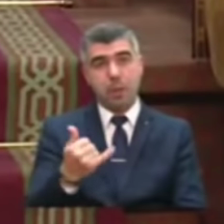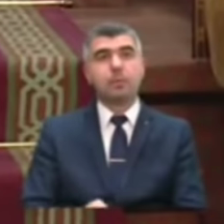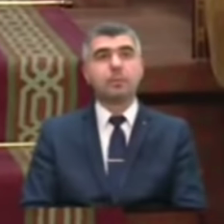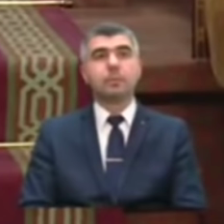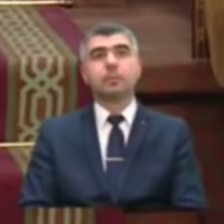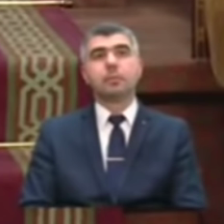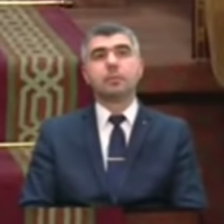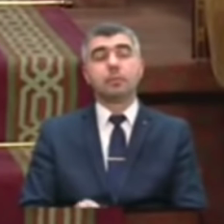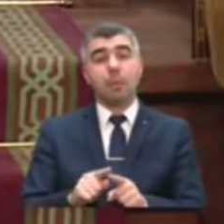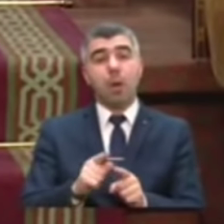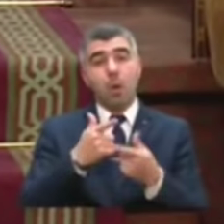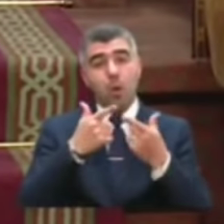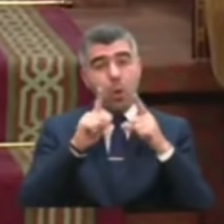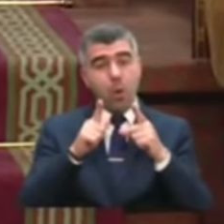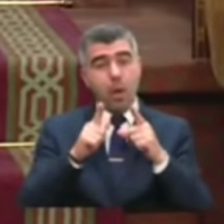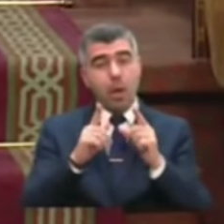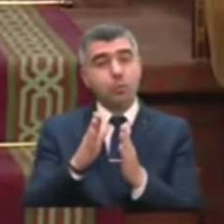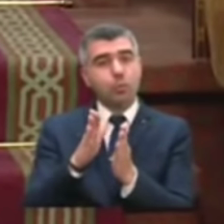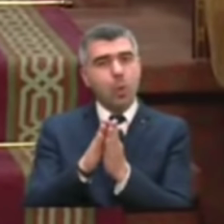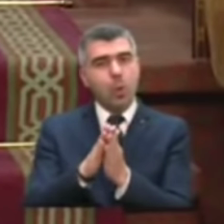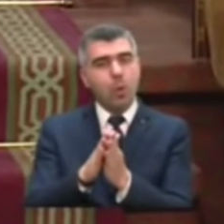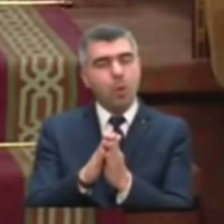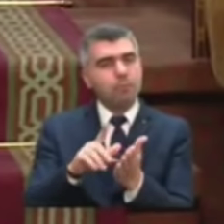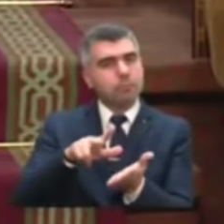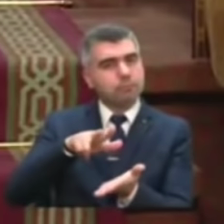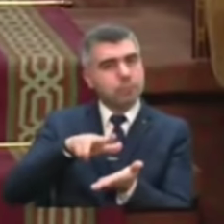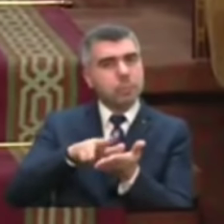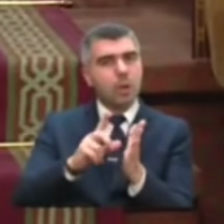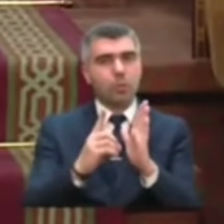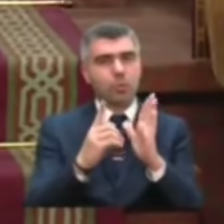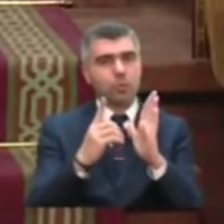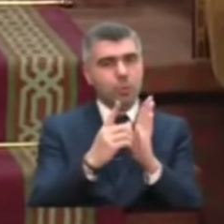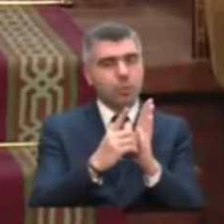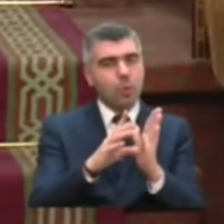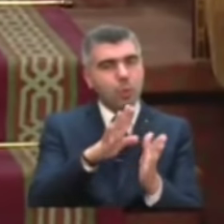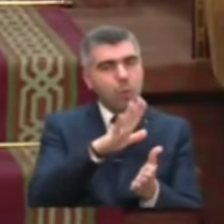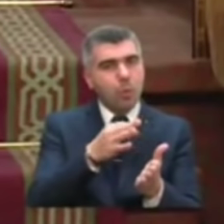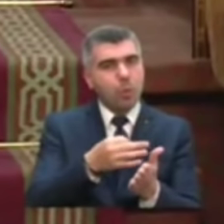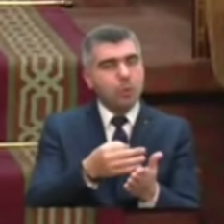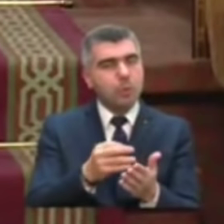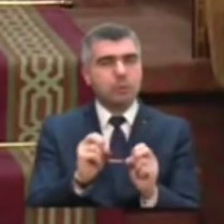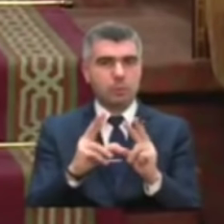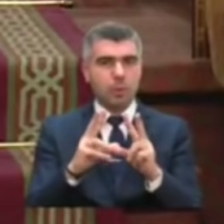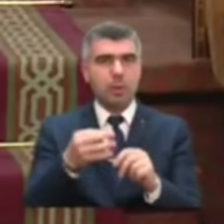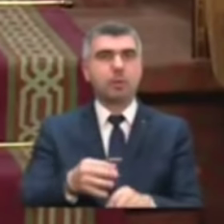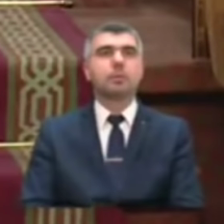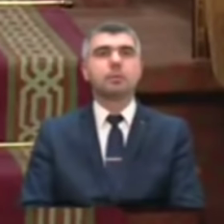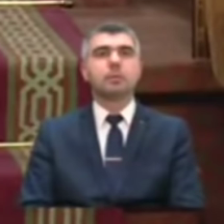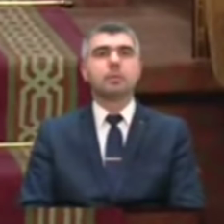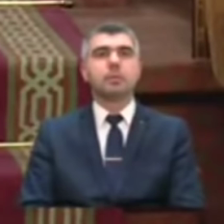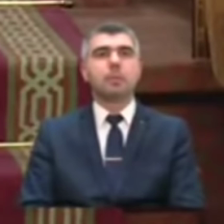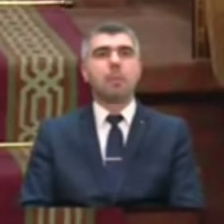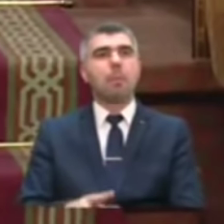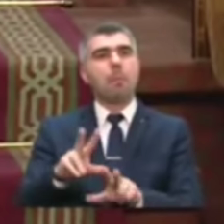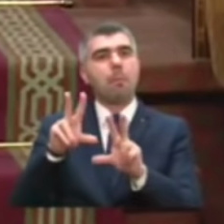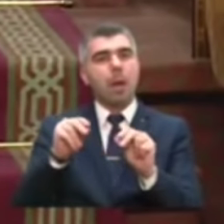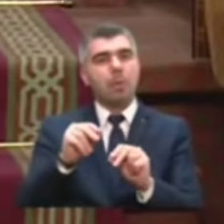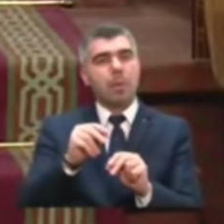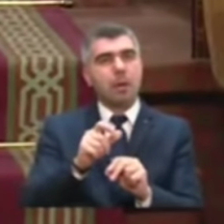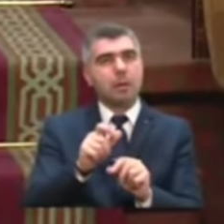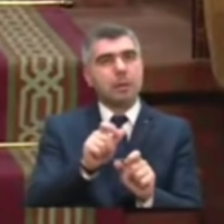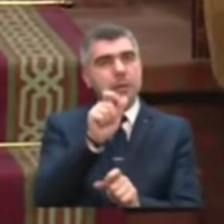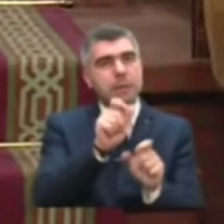اللغة الأمازيغية محسومة دستوريا، كل شيء مقتنع بها، على إثر ما ذكره السيد الرئيس